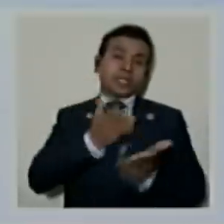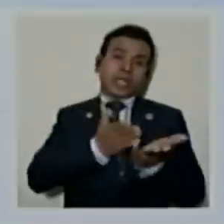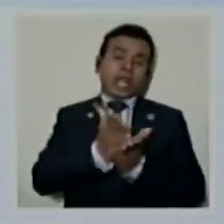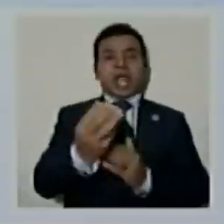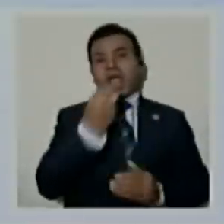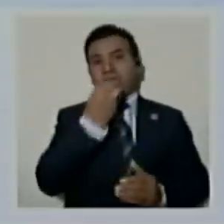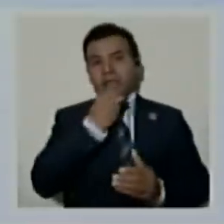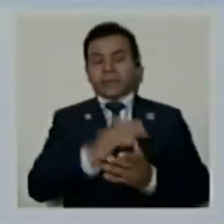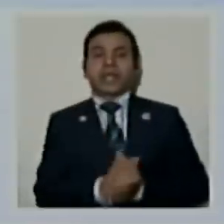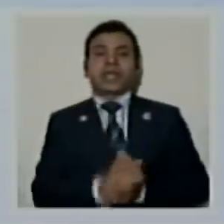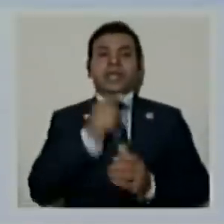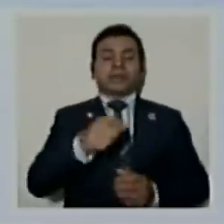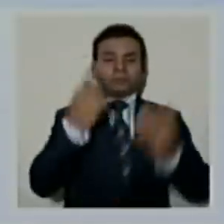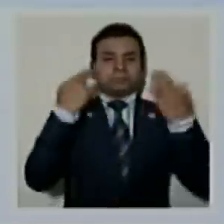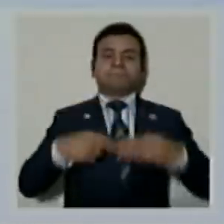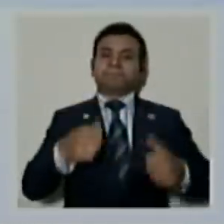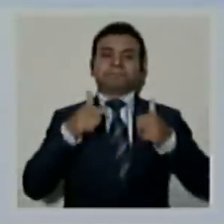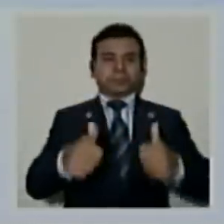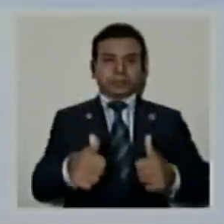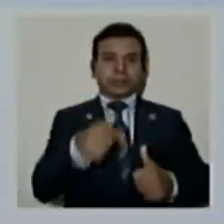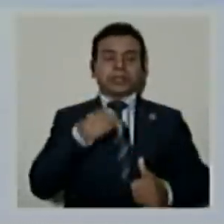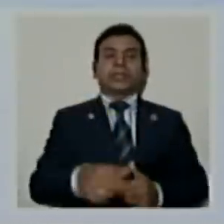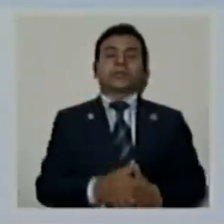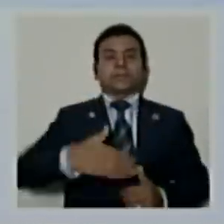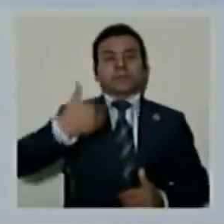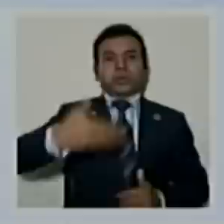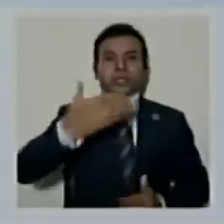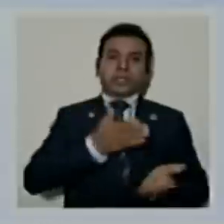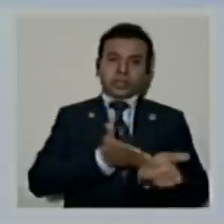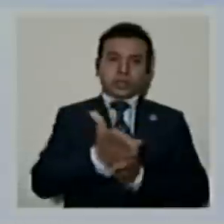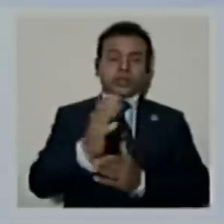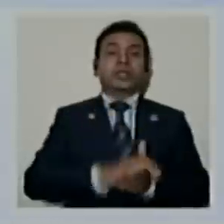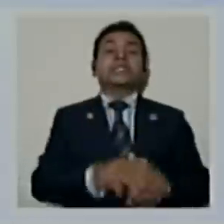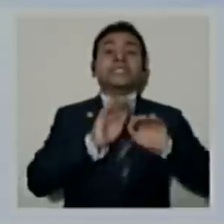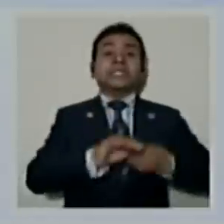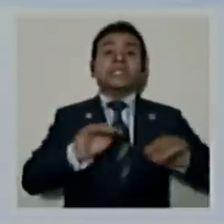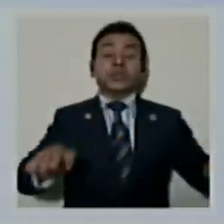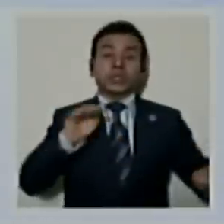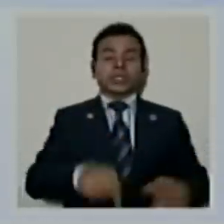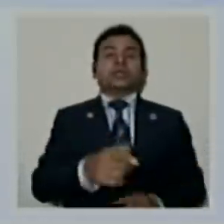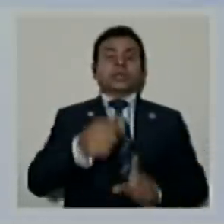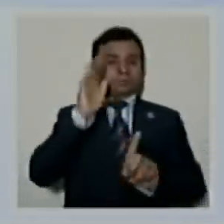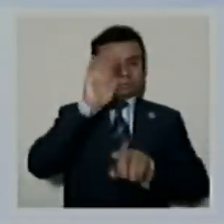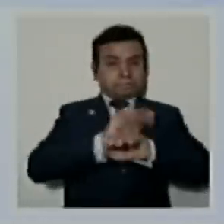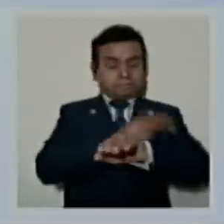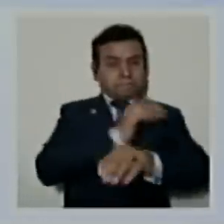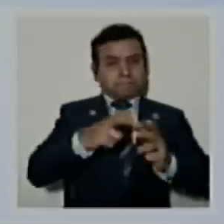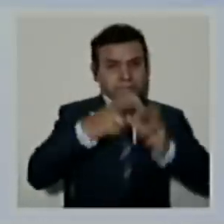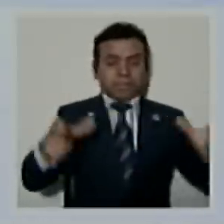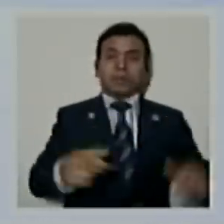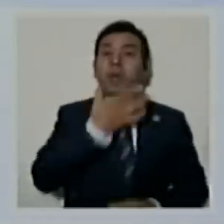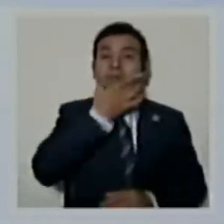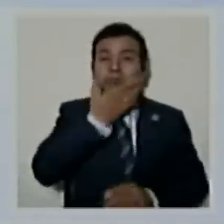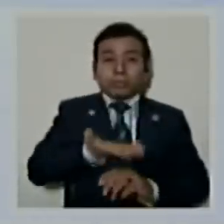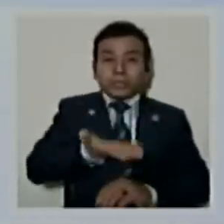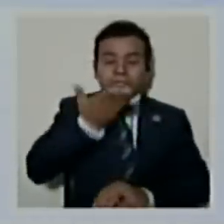মাংস সংগ্রহ করতে না পারলেও আমার মনে হয় যে আমরা ডিমটা সংগ্রহ করতে পারি সবাই সব লেভেলে। আমরা যেন নিয়মিতভাবে ডিম খেলেও আমরা